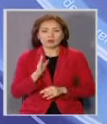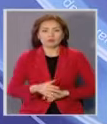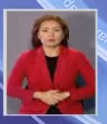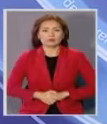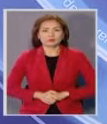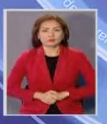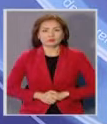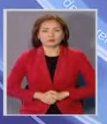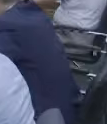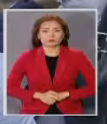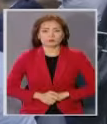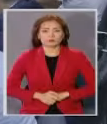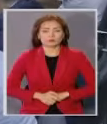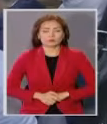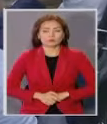қатысты.